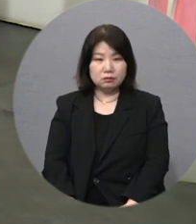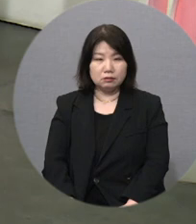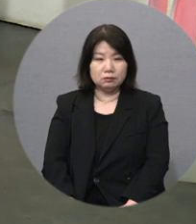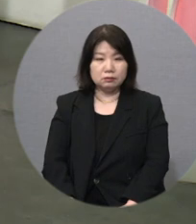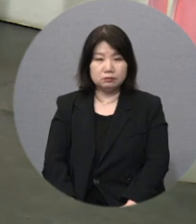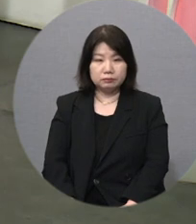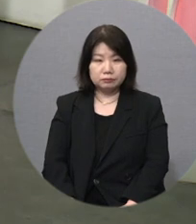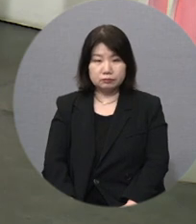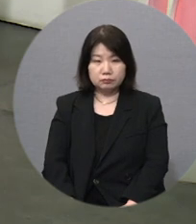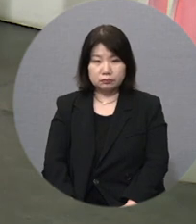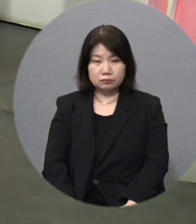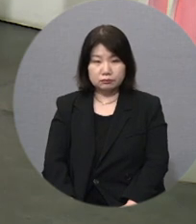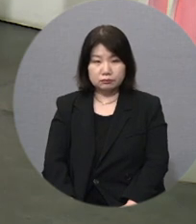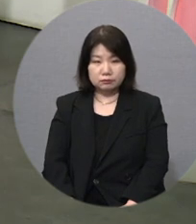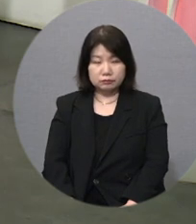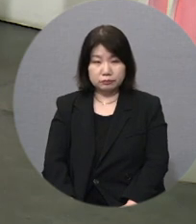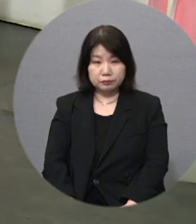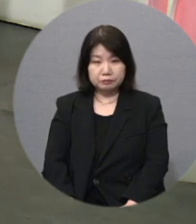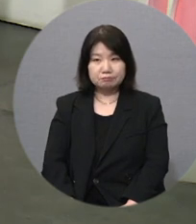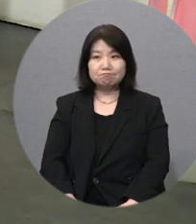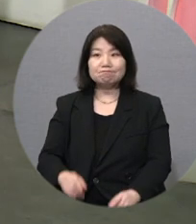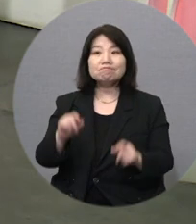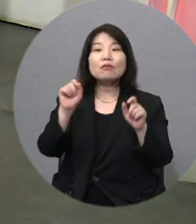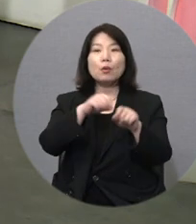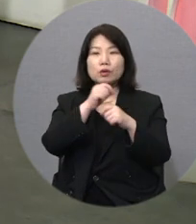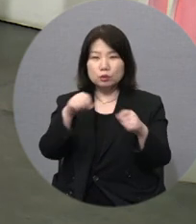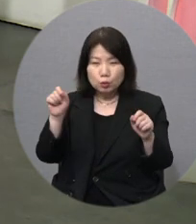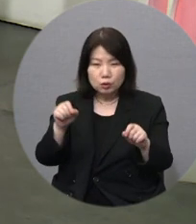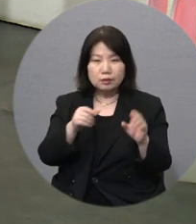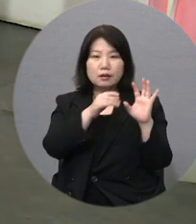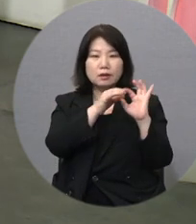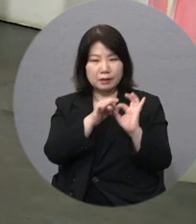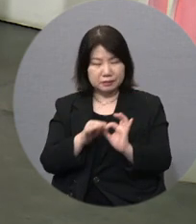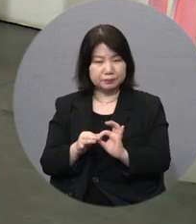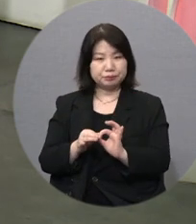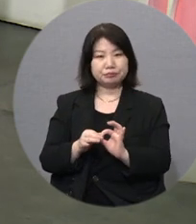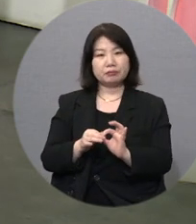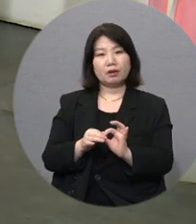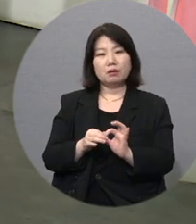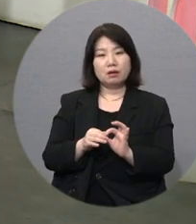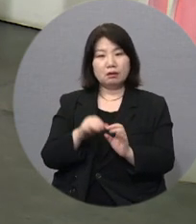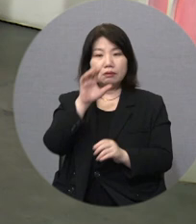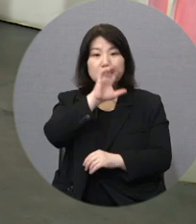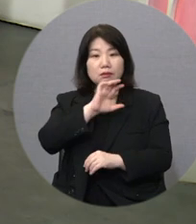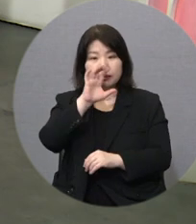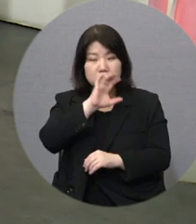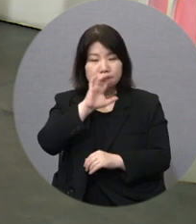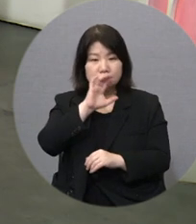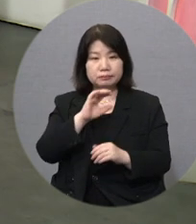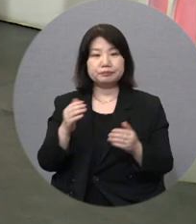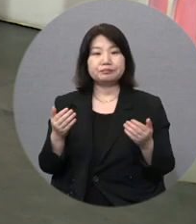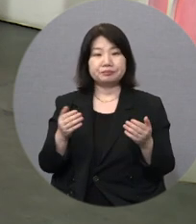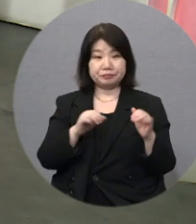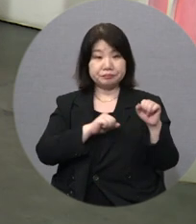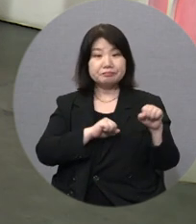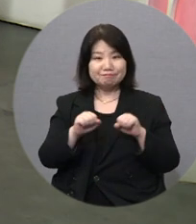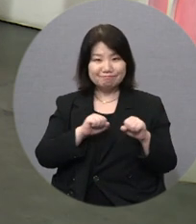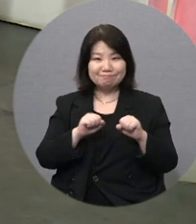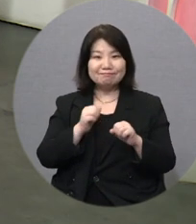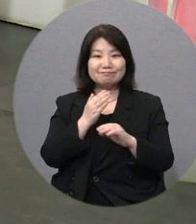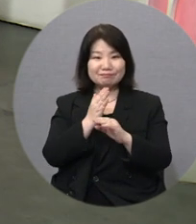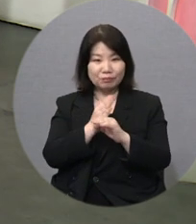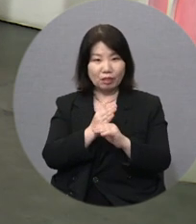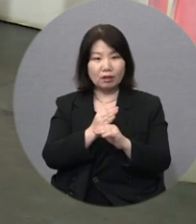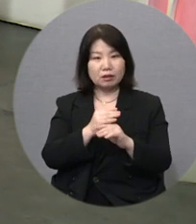님은에서 수 활동을 하고 있습니다음 아까 정인 씨가 기대로네